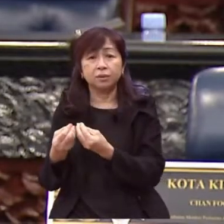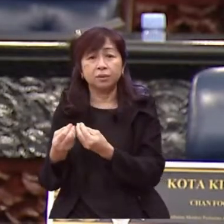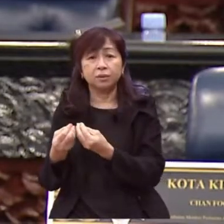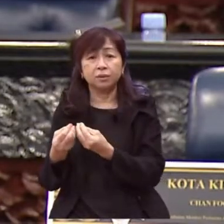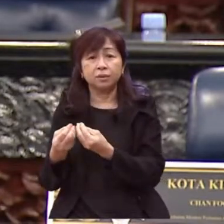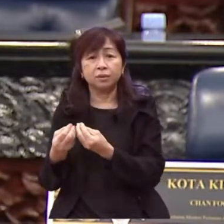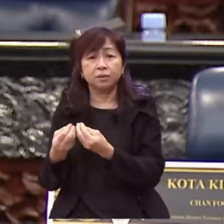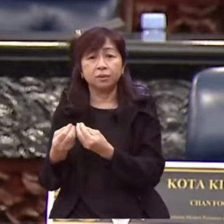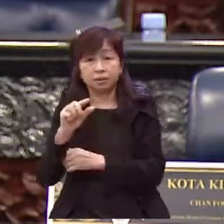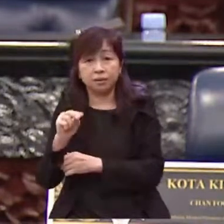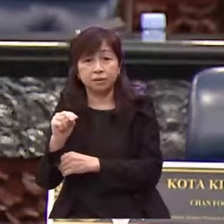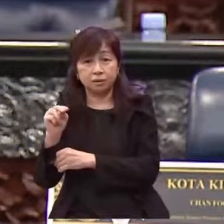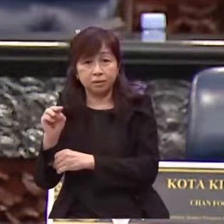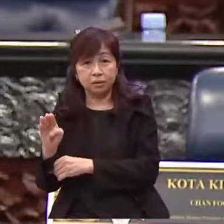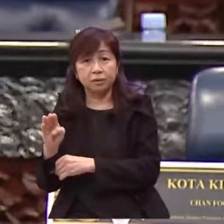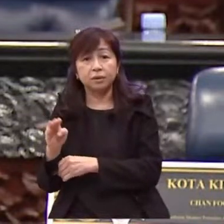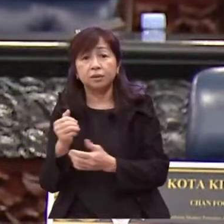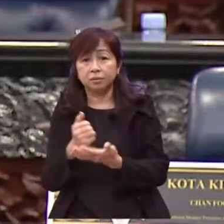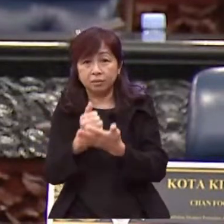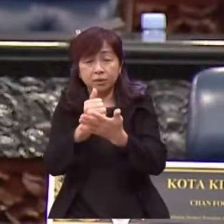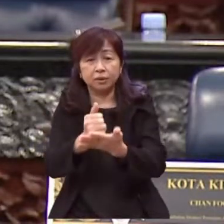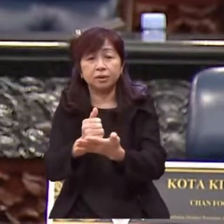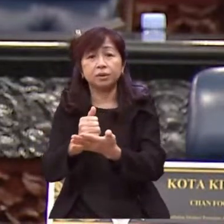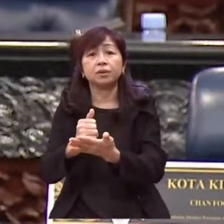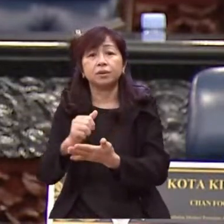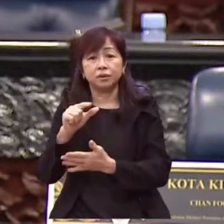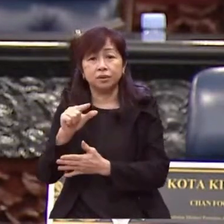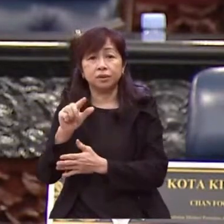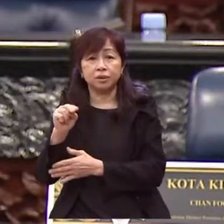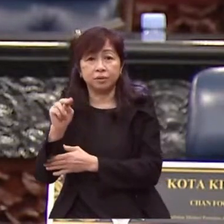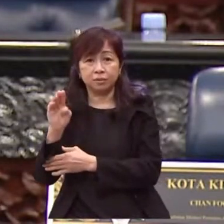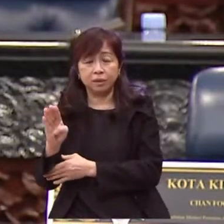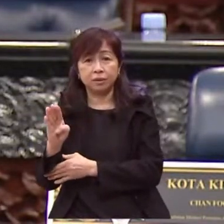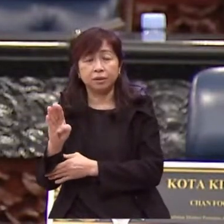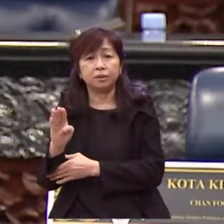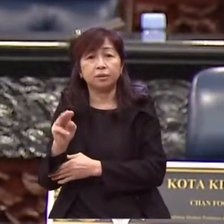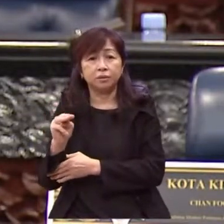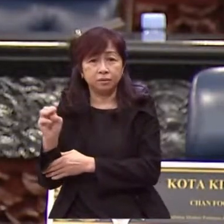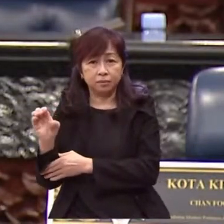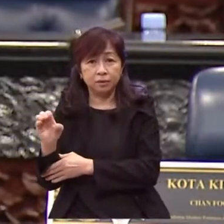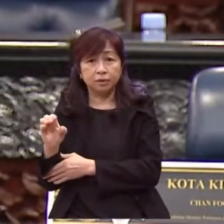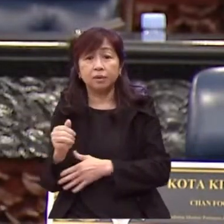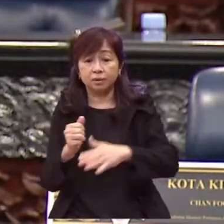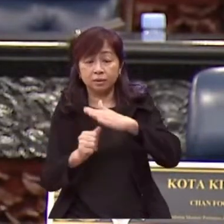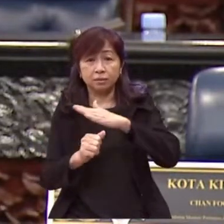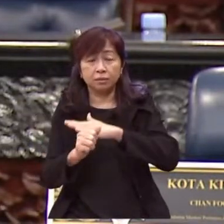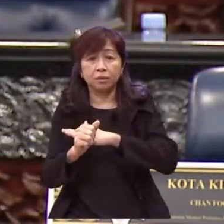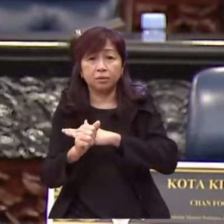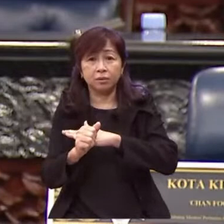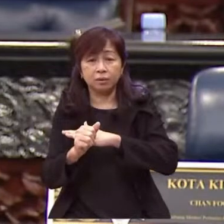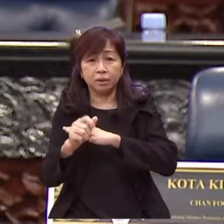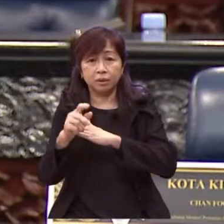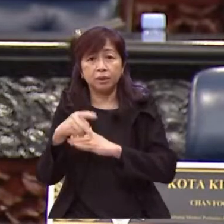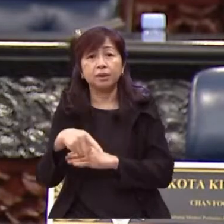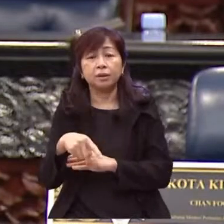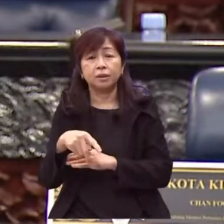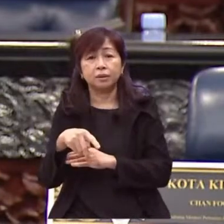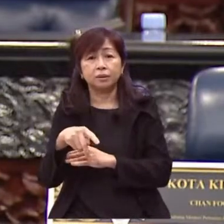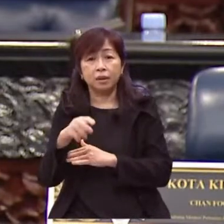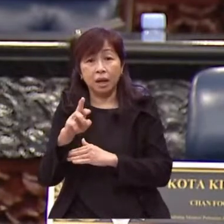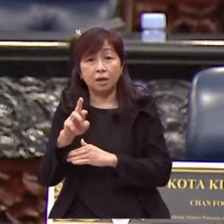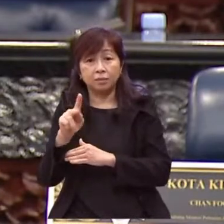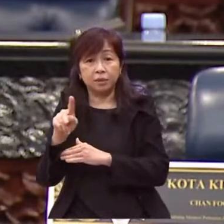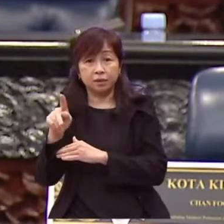dan membangun dan membantu mewujudkan jmb atau MC di bawah rolling plan ketiga arti Tree ada MG